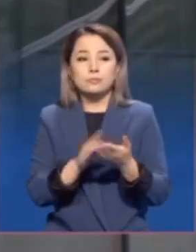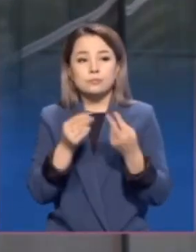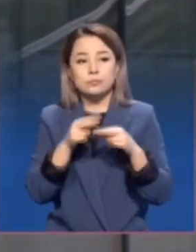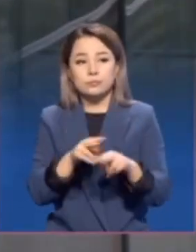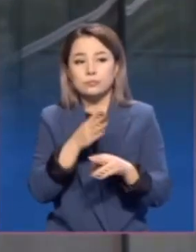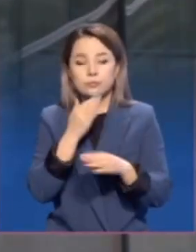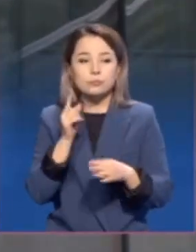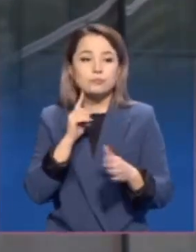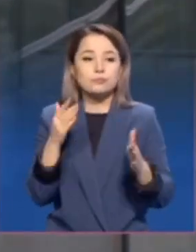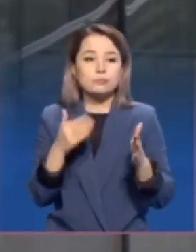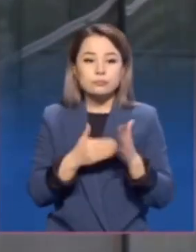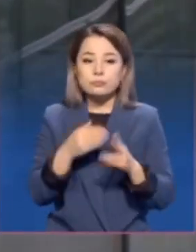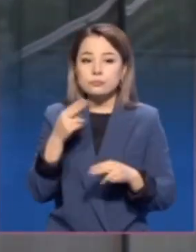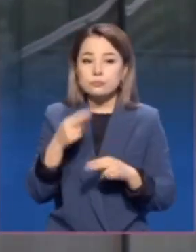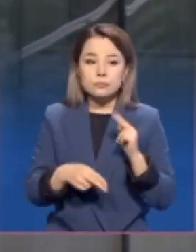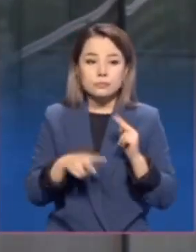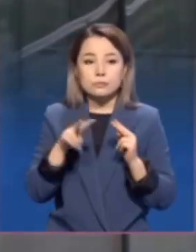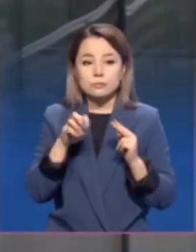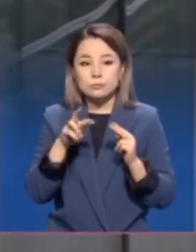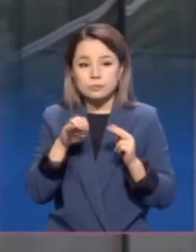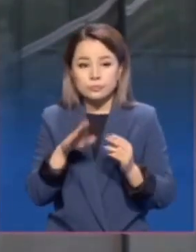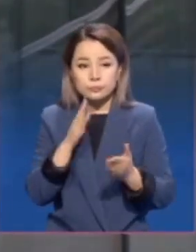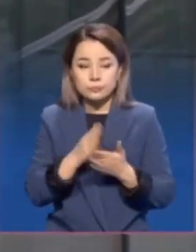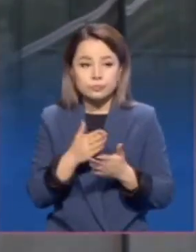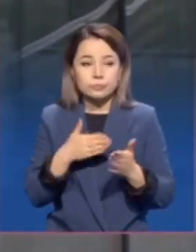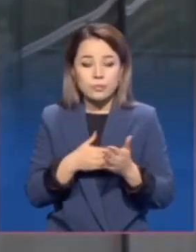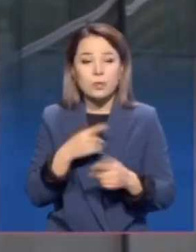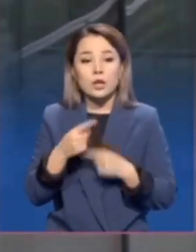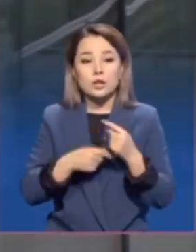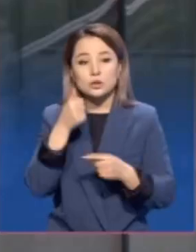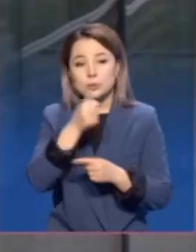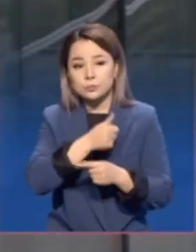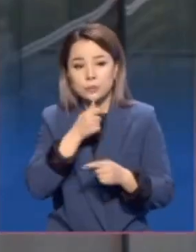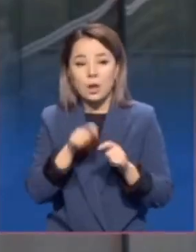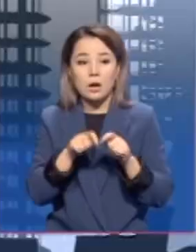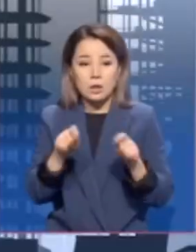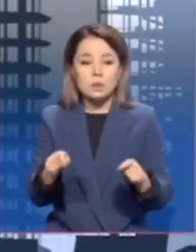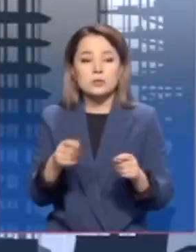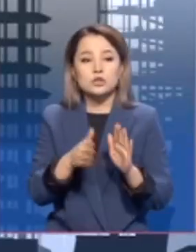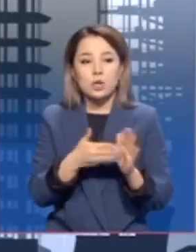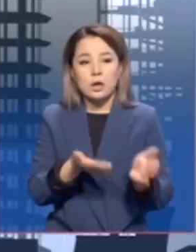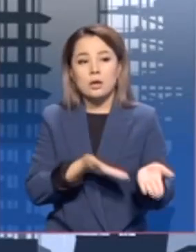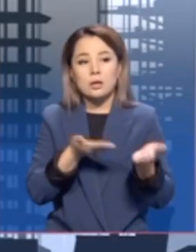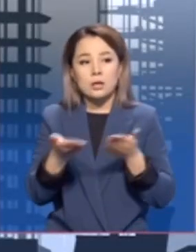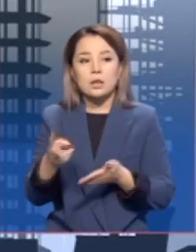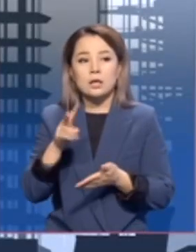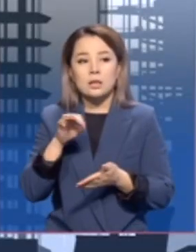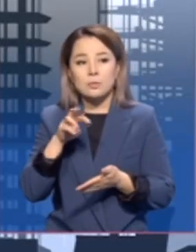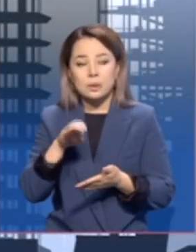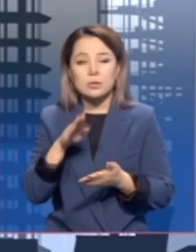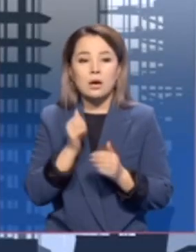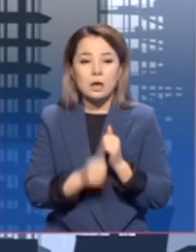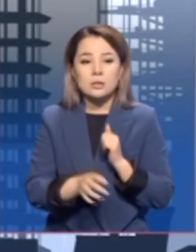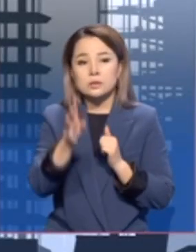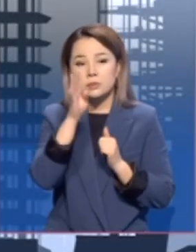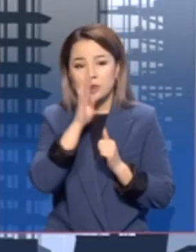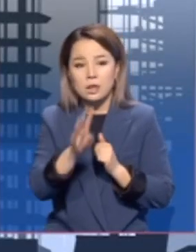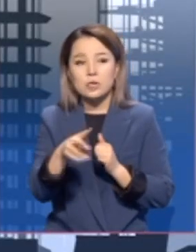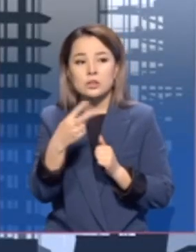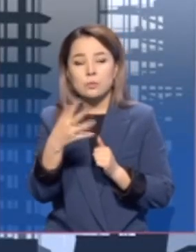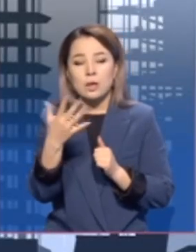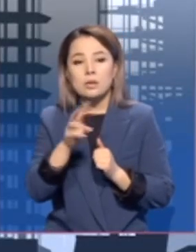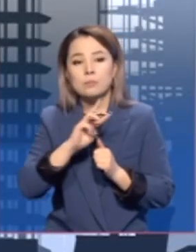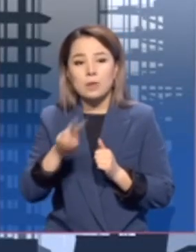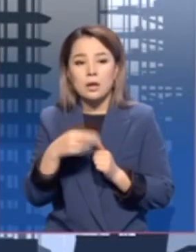Лимит бітіп қалды. Келесі жолы лимит ашқан кезде ғана шақырамыз дейді. Лимит деп отырғаны әр 90-ға бөлінетін